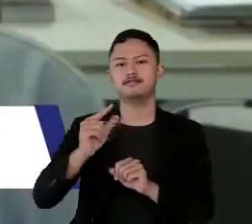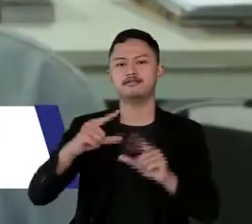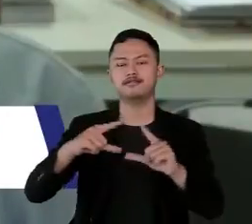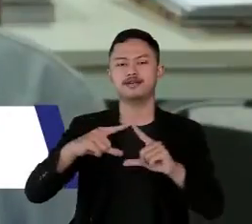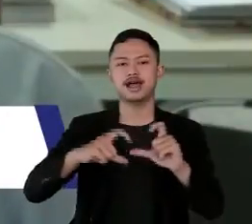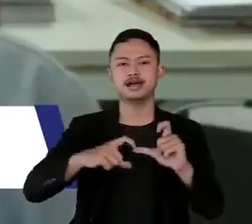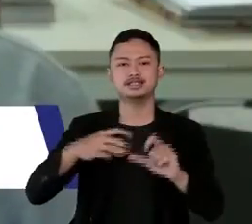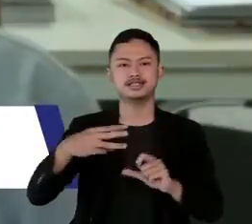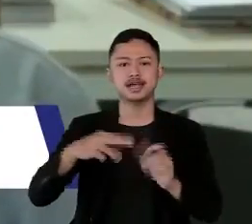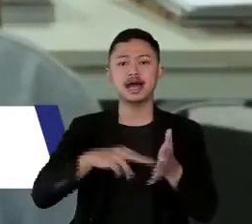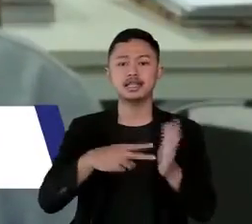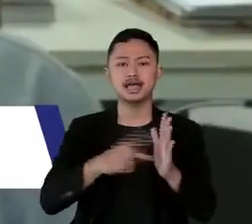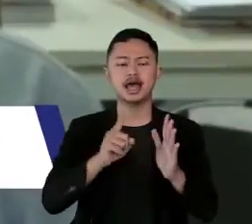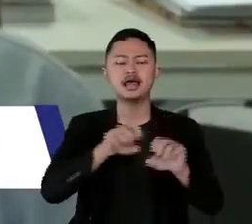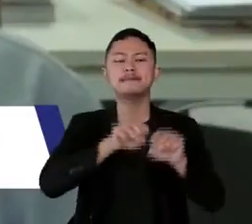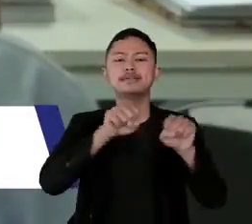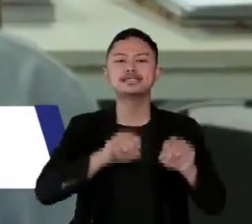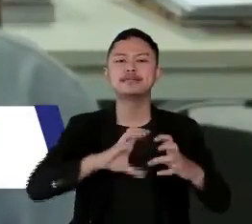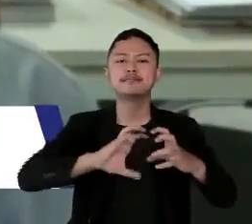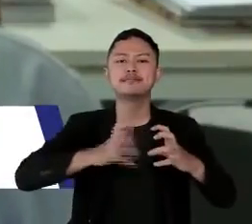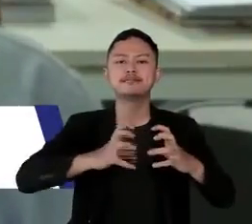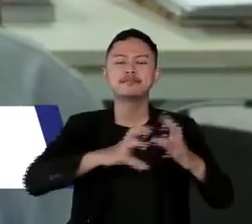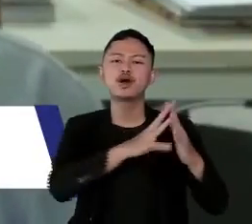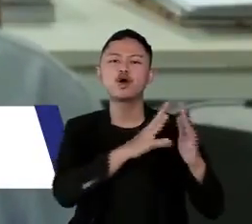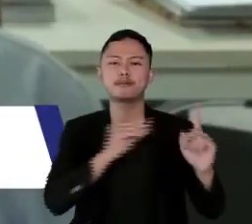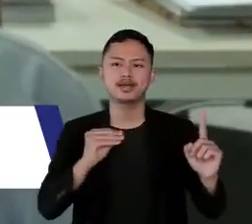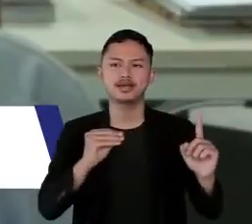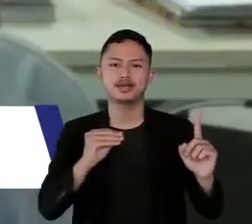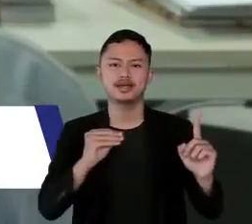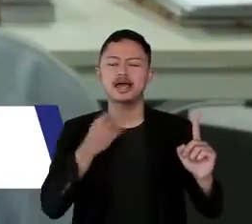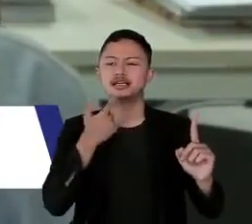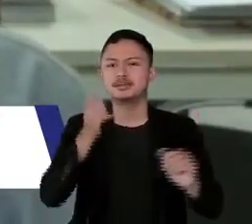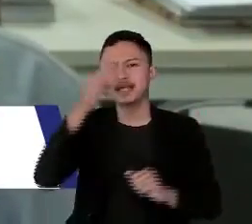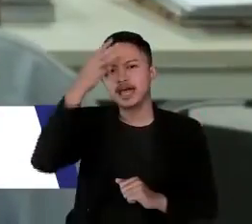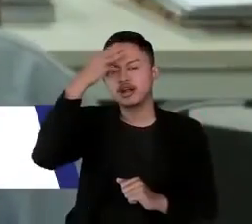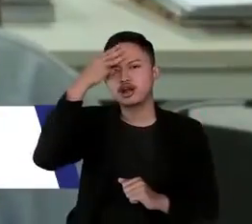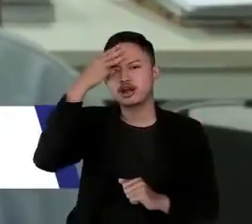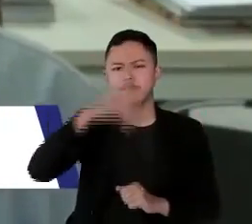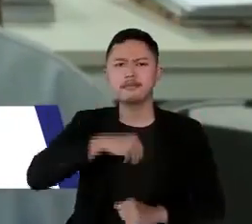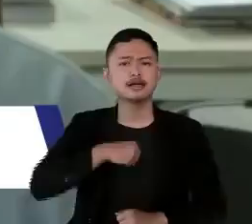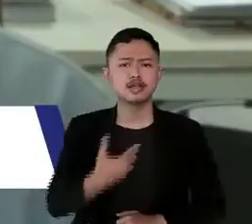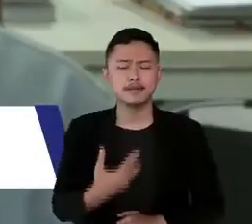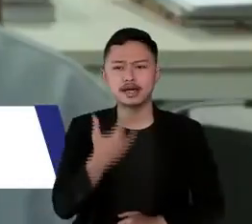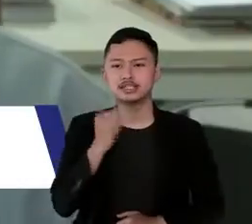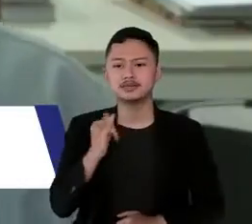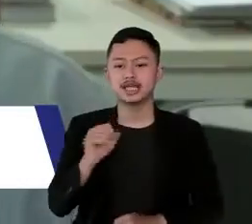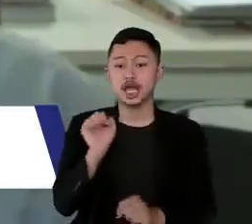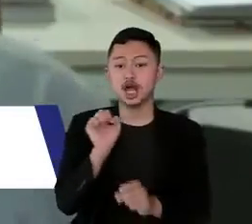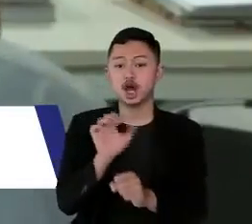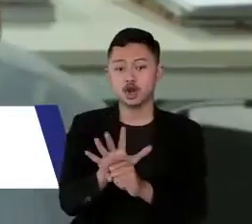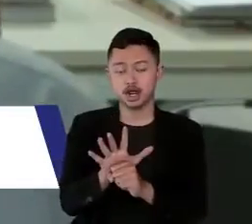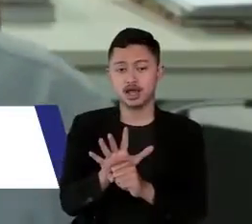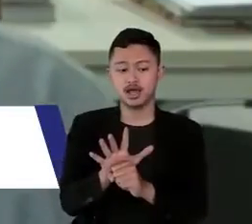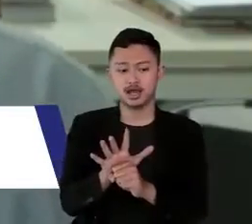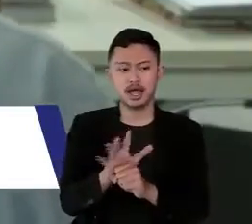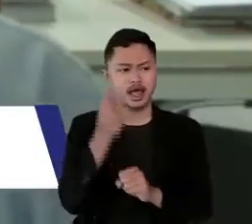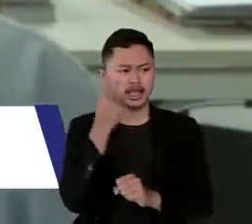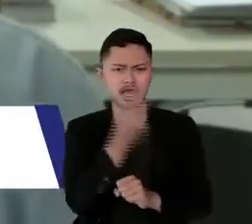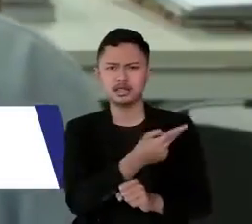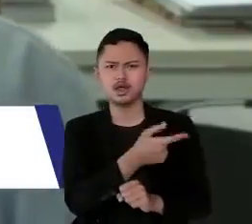ya harus mempunyai mesin sendiri dan mesinnya error Pro jadi mudah sekali membuat kesalahan